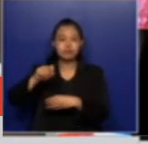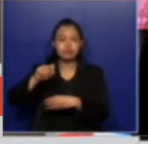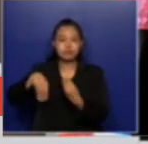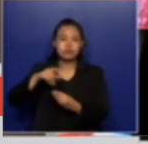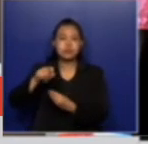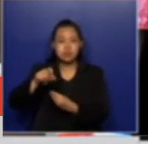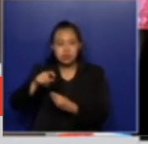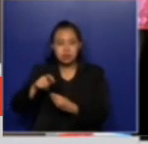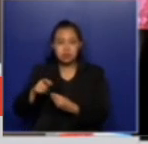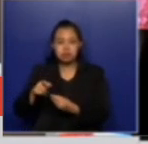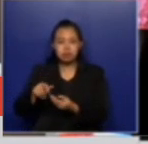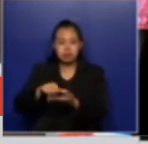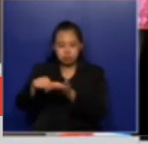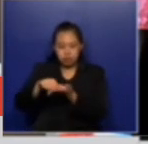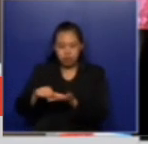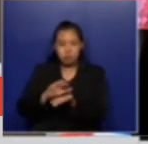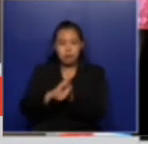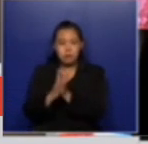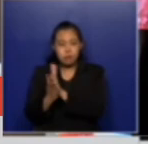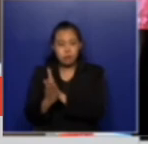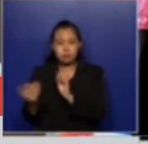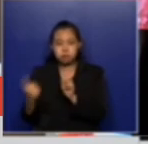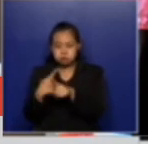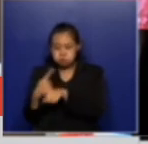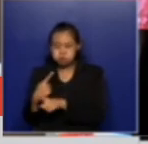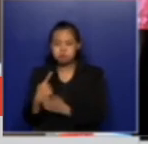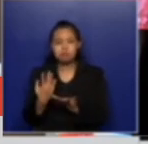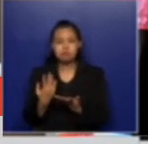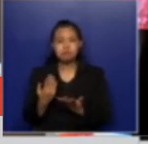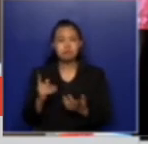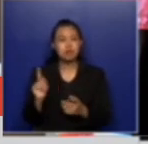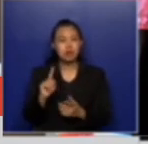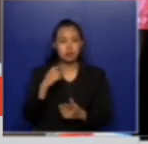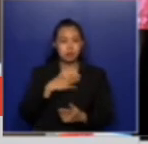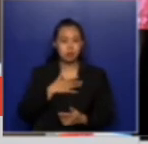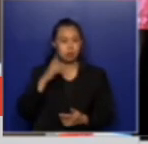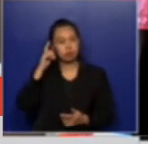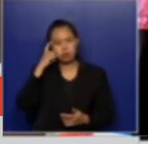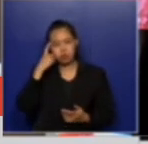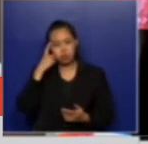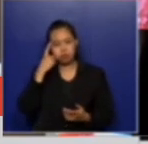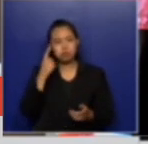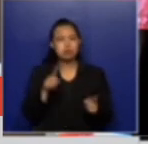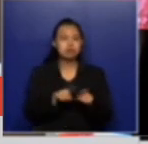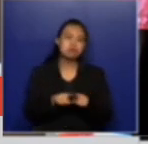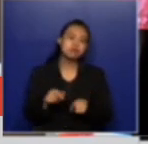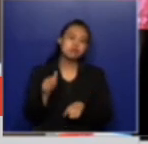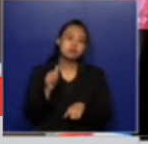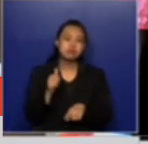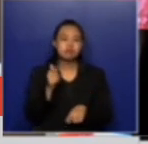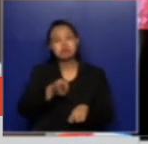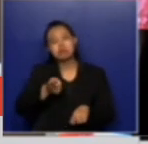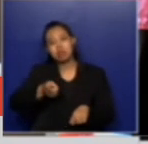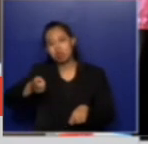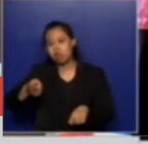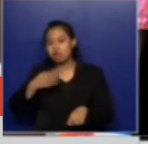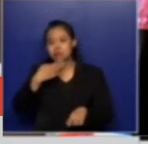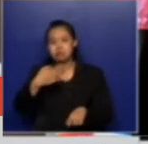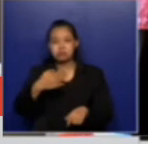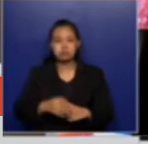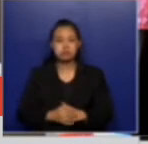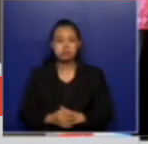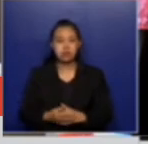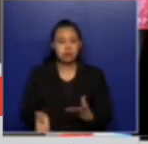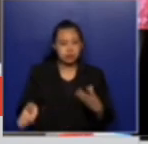ก็ไม่รู้ผมไม่รู้จริงๆเพราะมันยังเหมือนเดิมทุกอย่างเพียงแต่เพิ่มมา